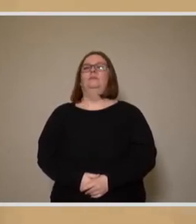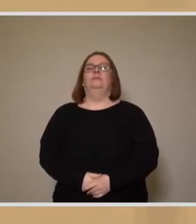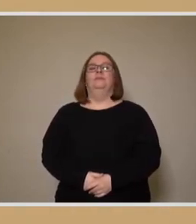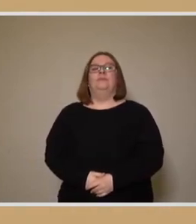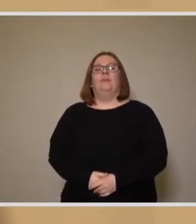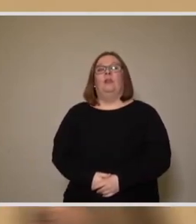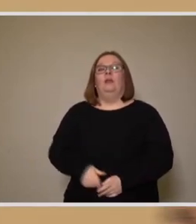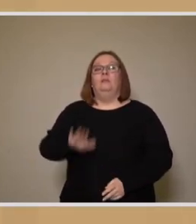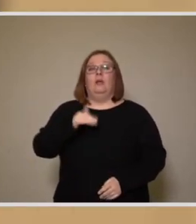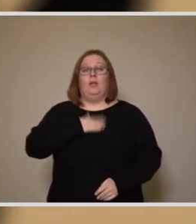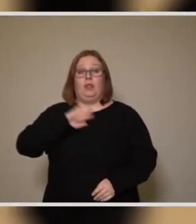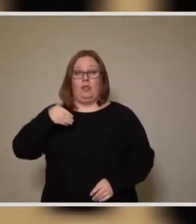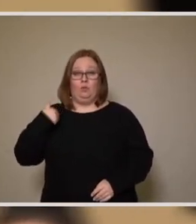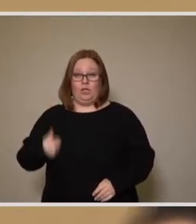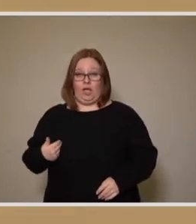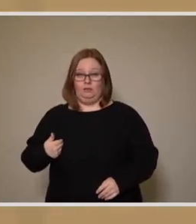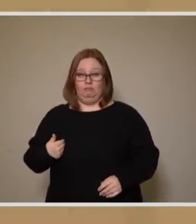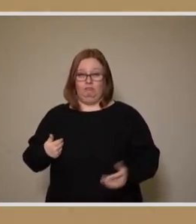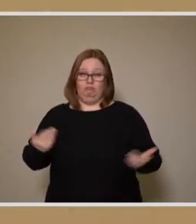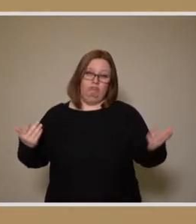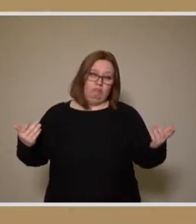Ja, meine Damen und Herren, vielleicht noch mal kurz